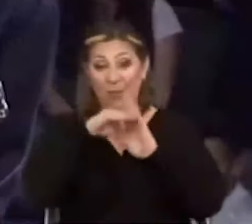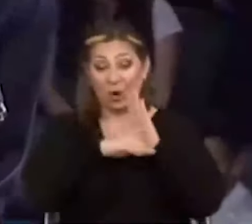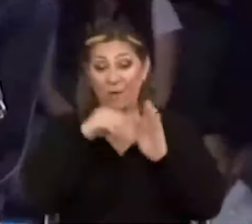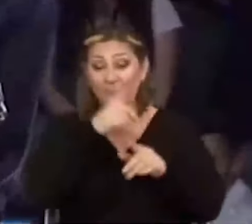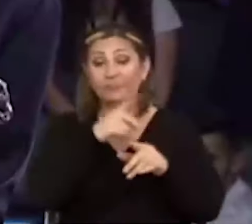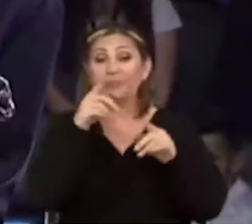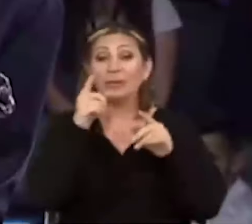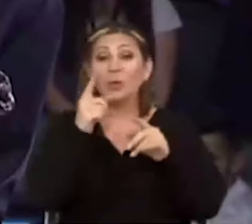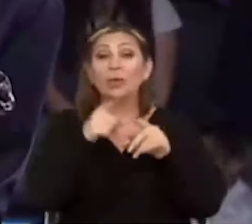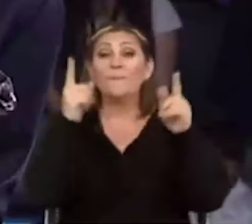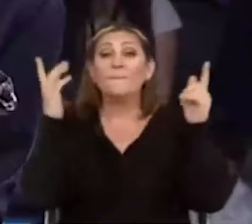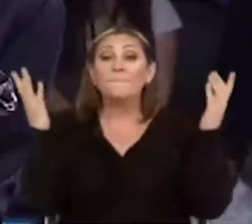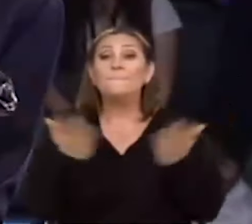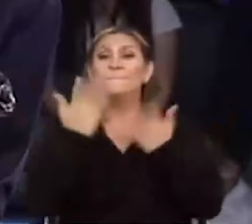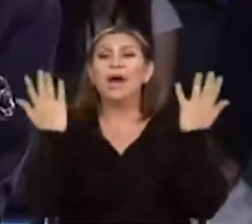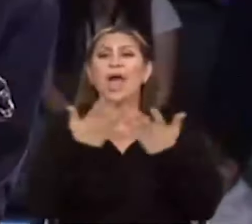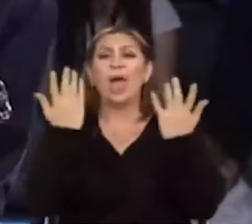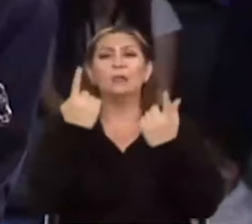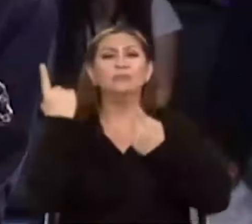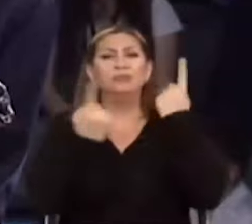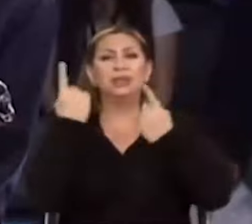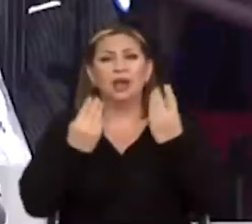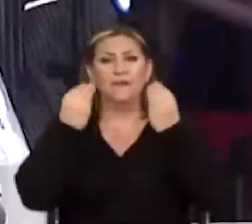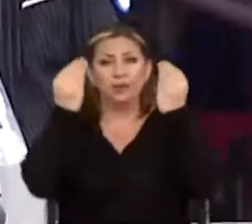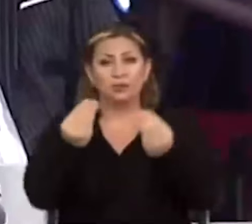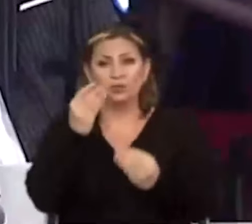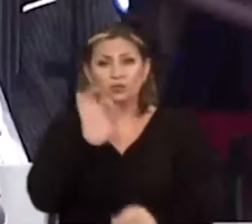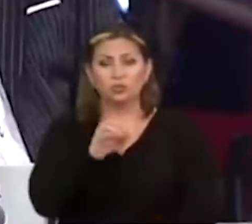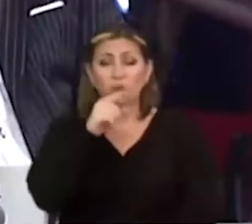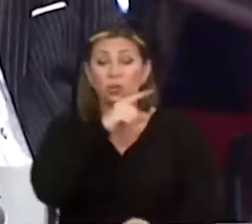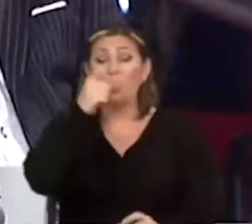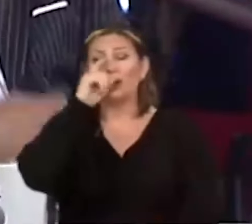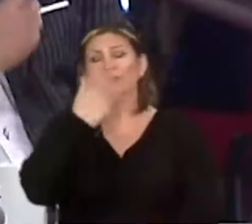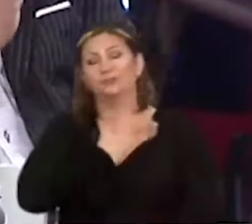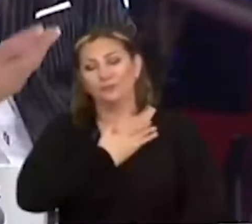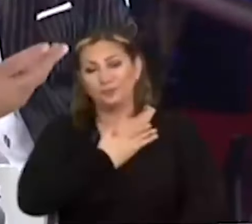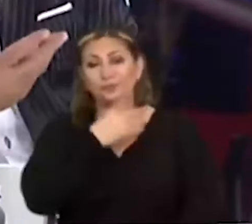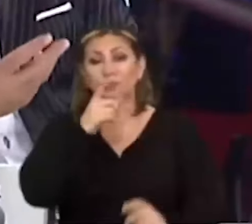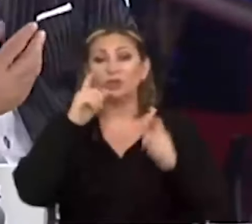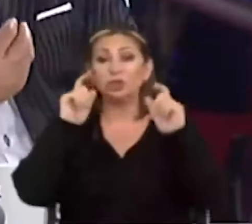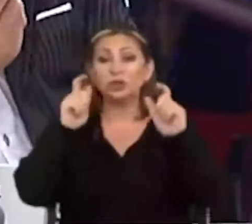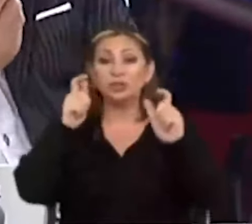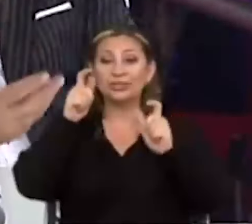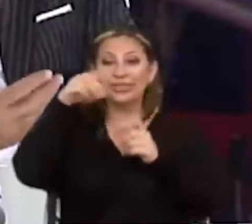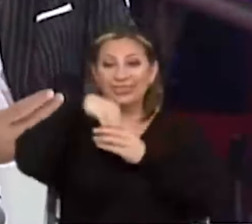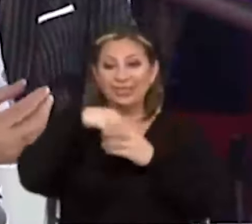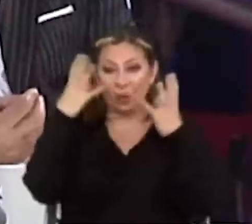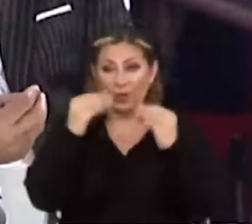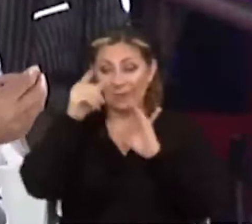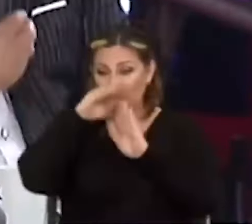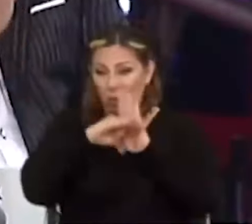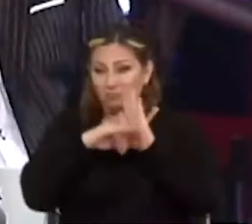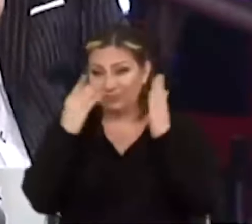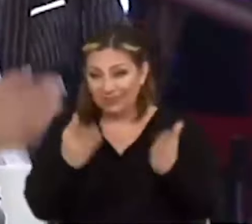Ve orada bayağı bir bir şeyler veriyorsunuz galiba. Tabii. Şimdi Okan'cığım, eğer sosyal içeriği olan bir program